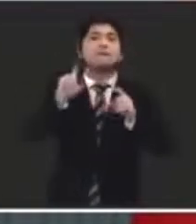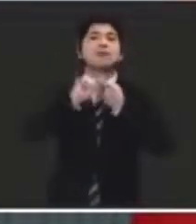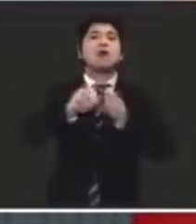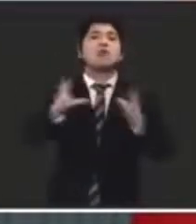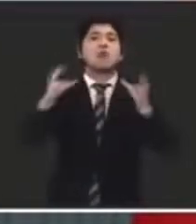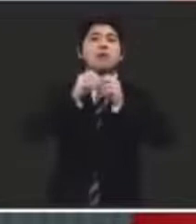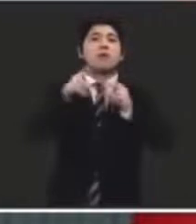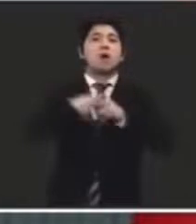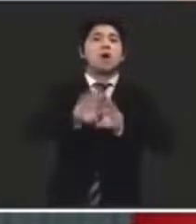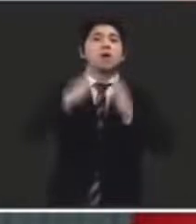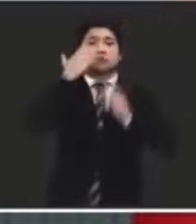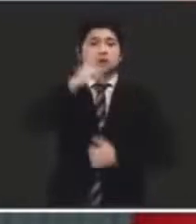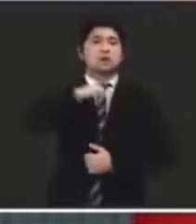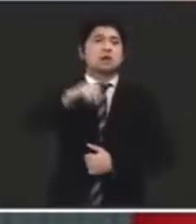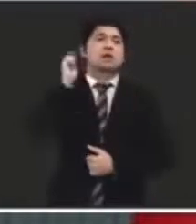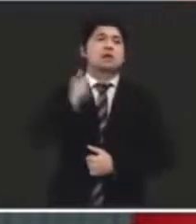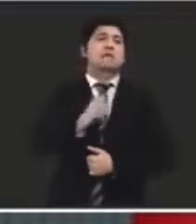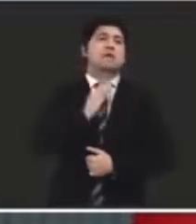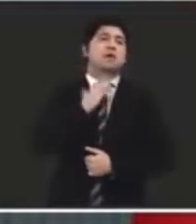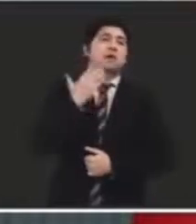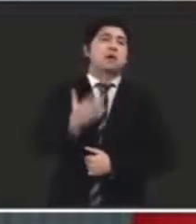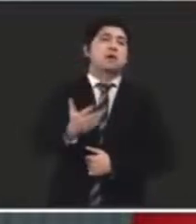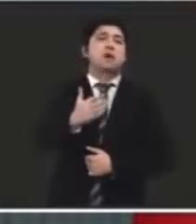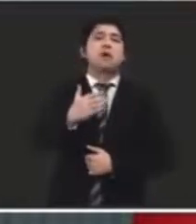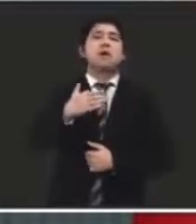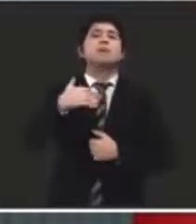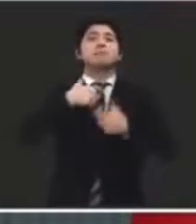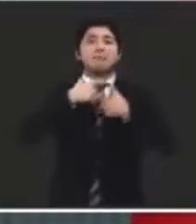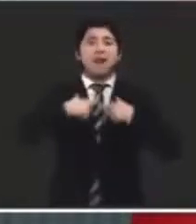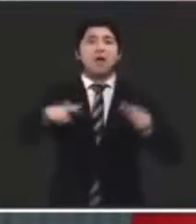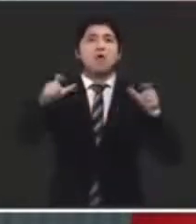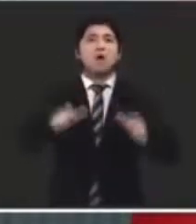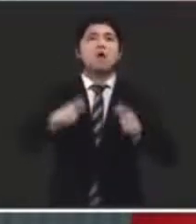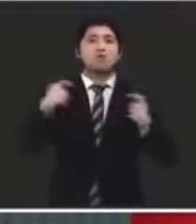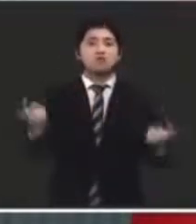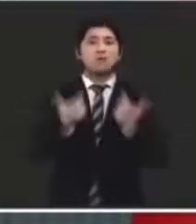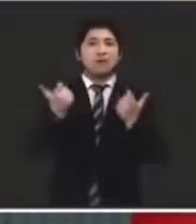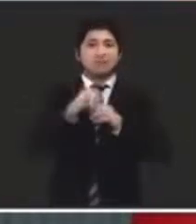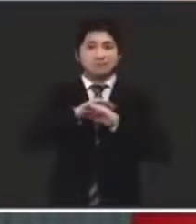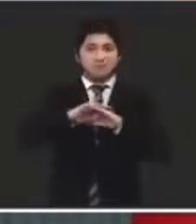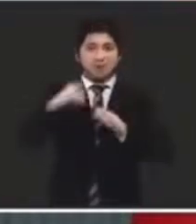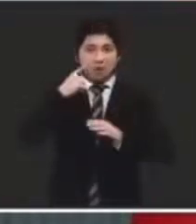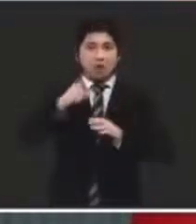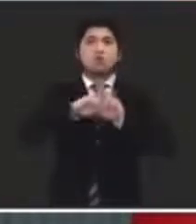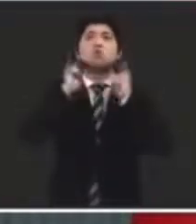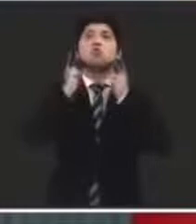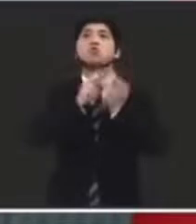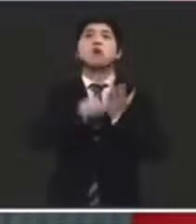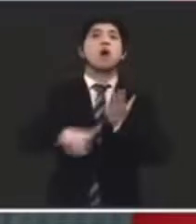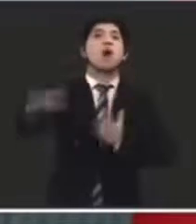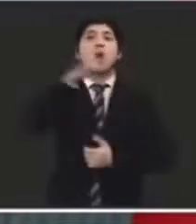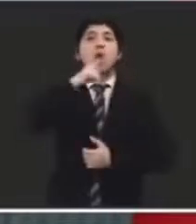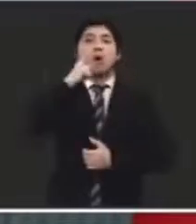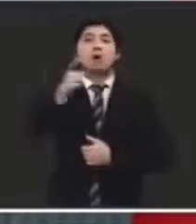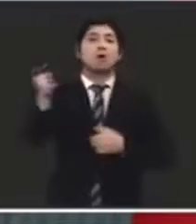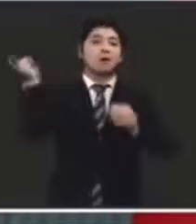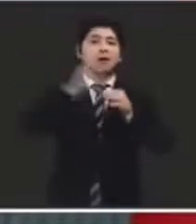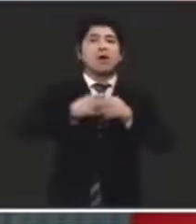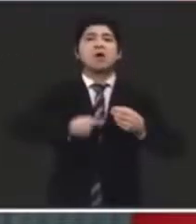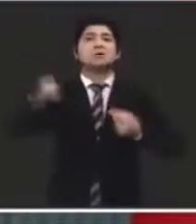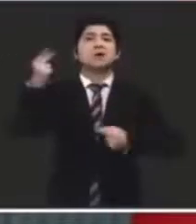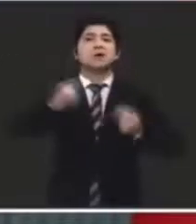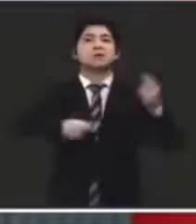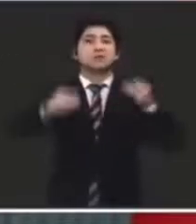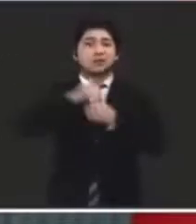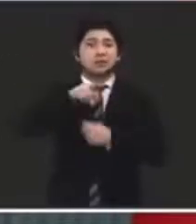açılış törenini gerçekleştireceğiz Milli Güvenlik Kurulu toplantısından dünya Göçebe oyunlarına